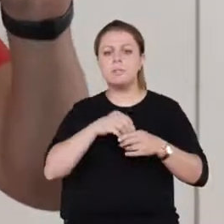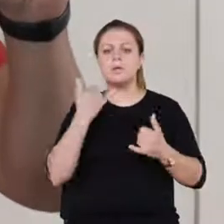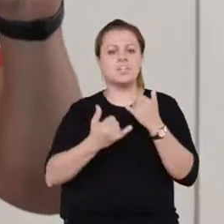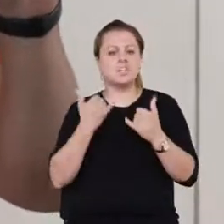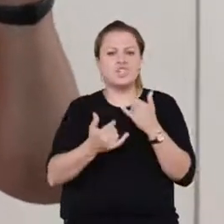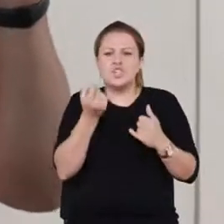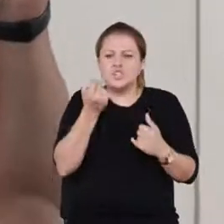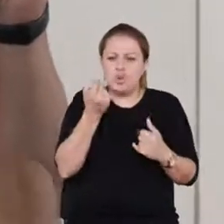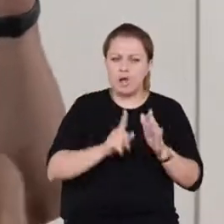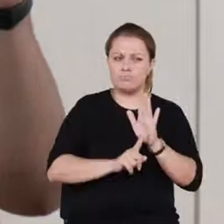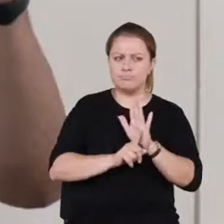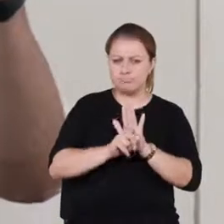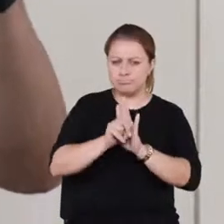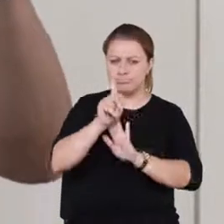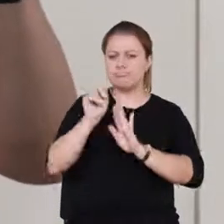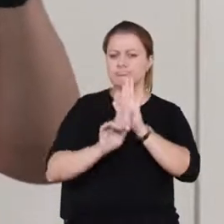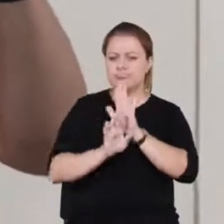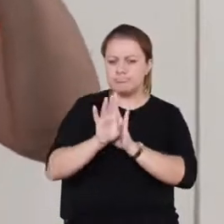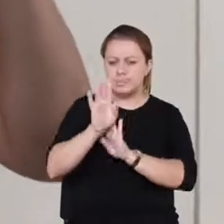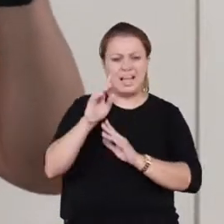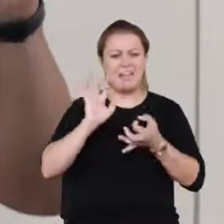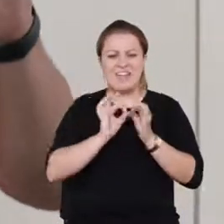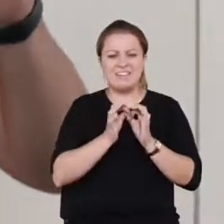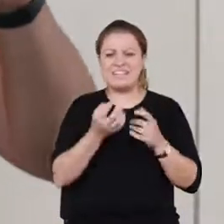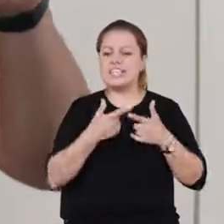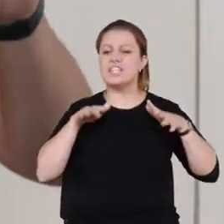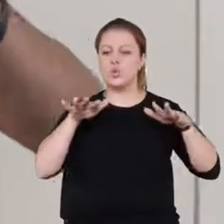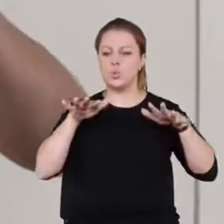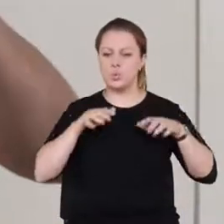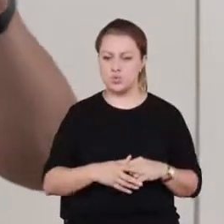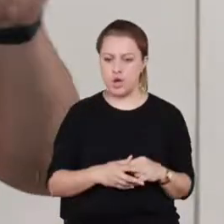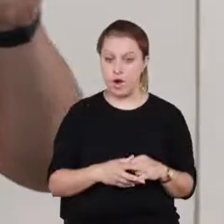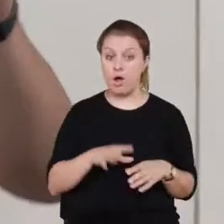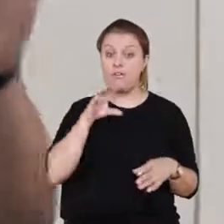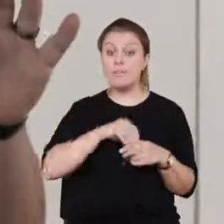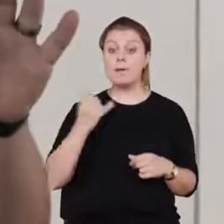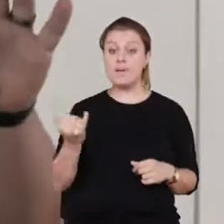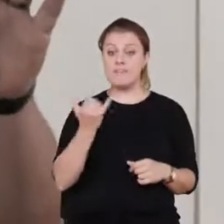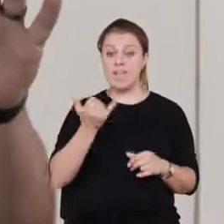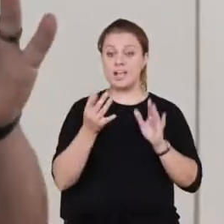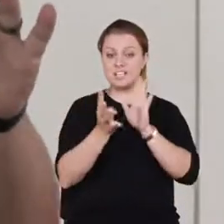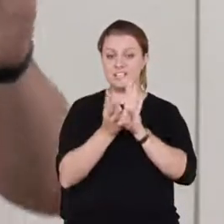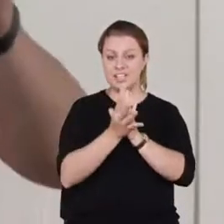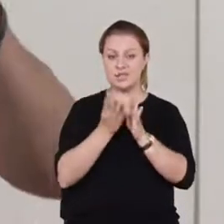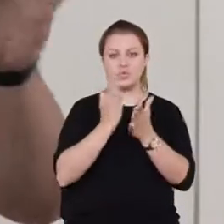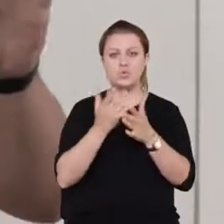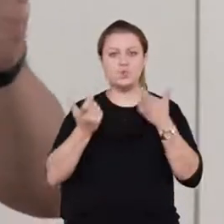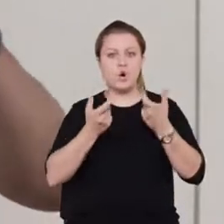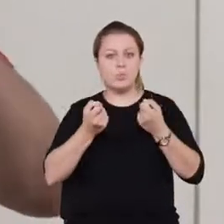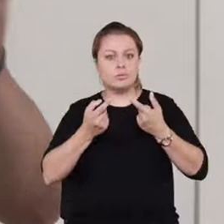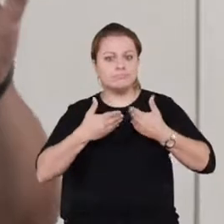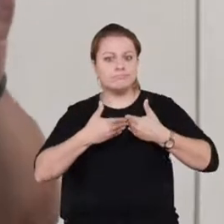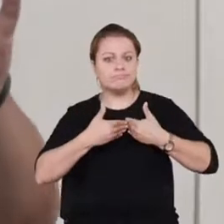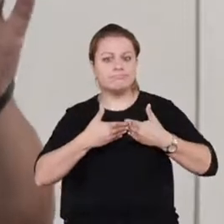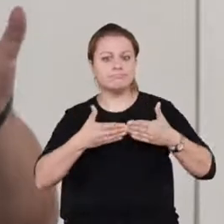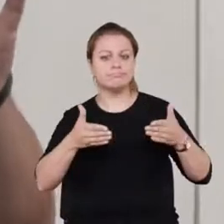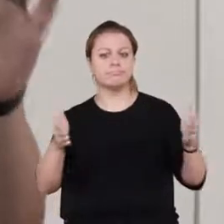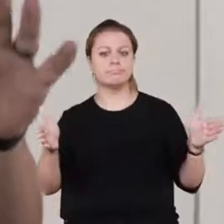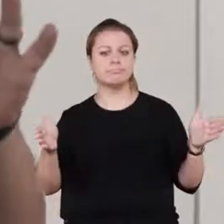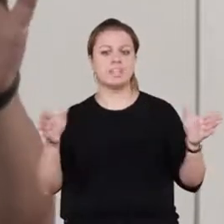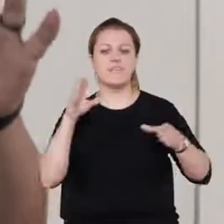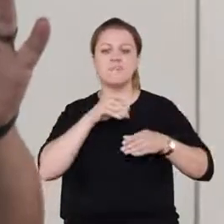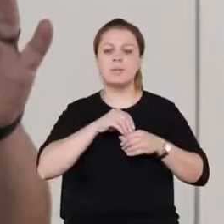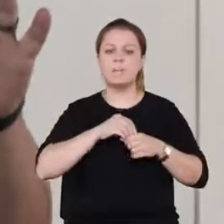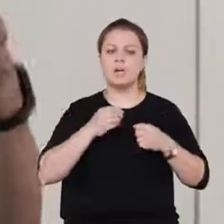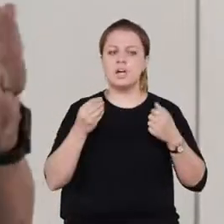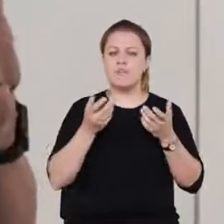bardzo niewielki. No to wiek XIX otwiera przed ludźmi perspektywę gigantycznego, niczym nieograniczonego